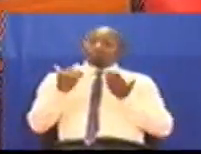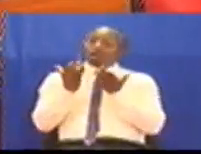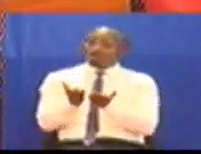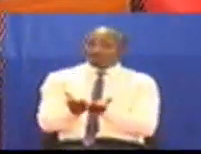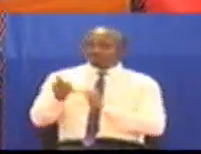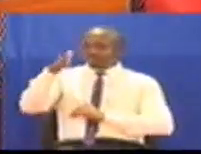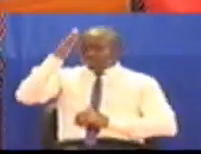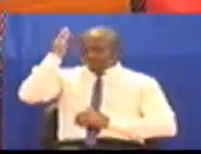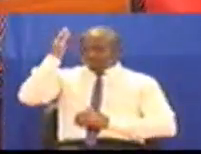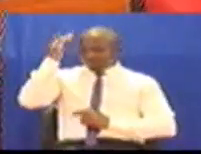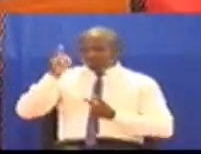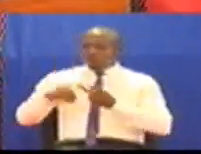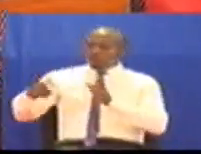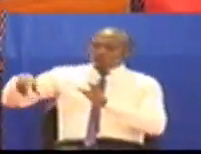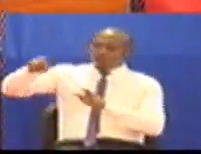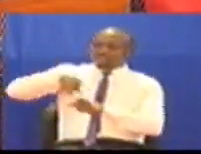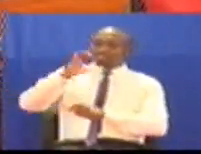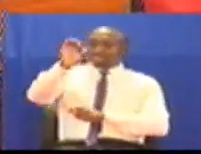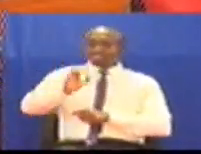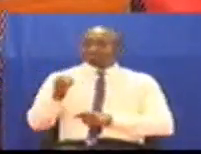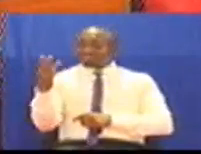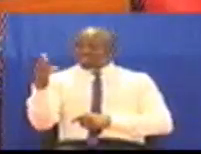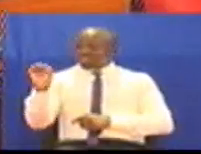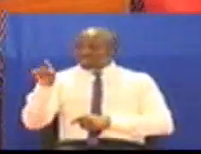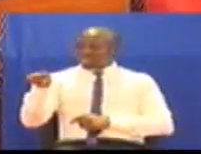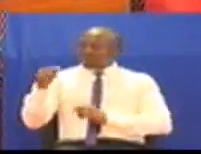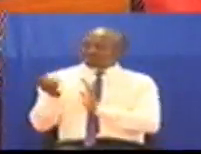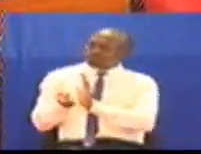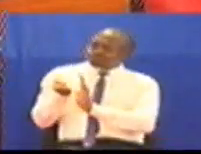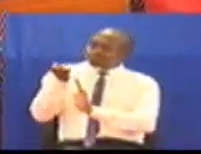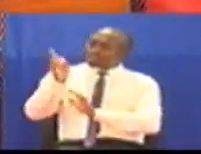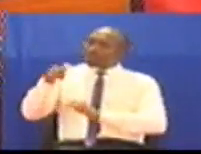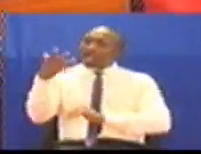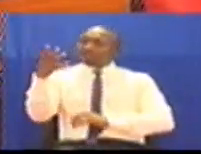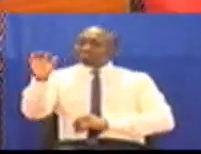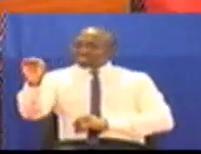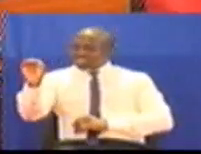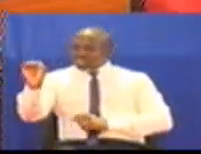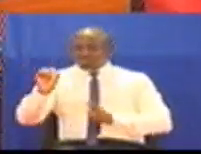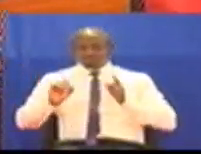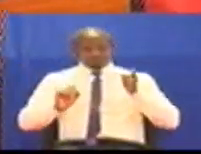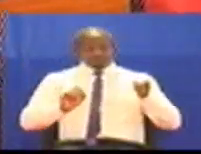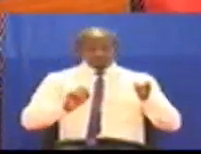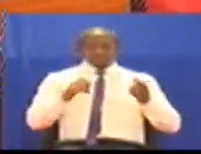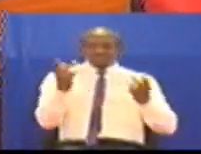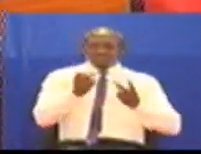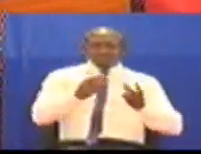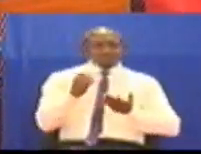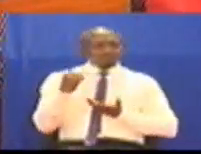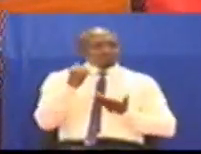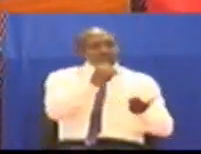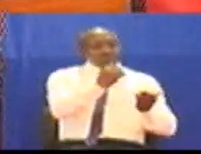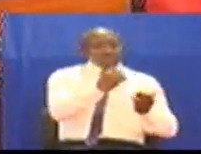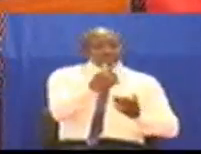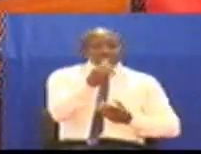serikali iweze kuongeza zile asilimia 30 iweze kuwa 50 na turn road pia iweze kupewa